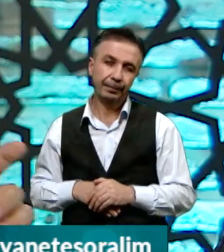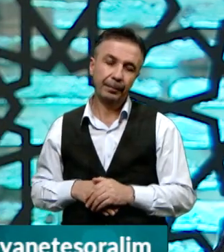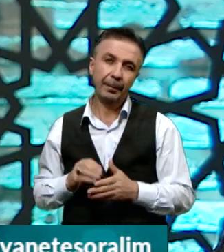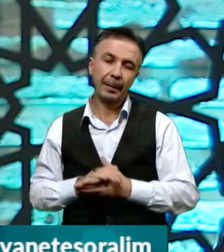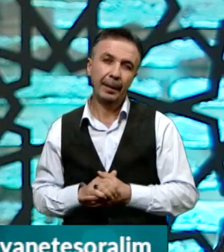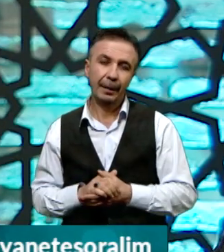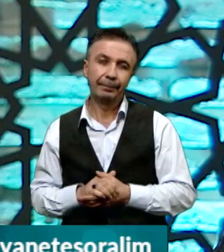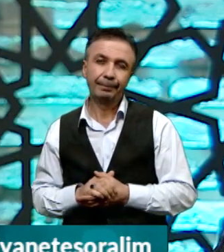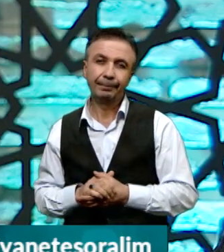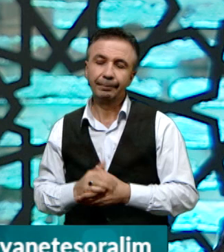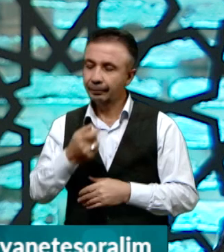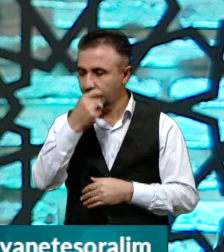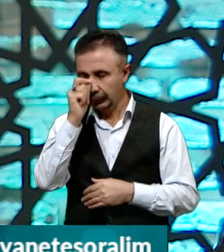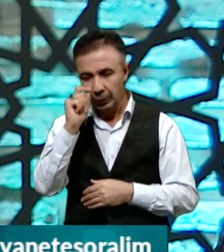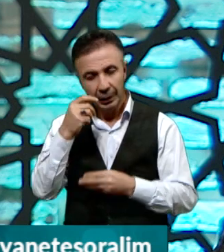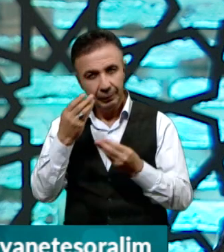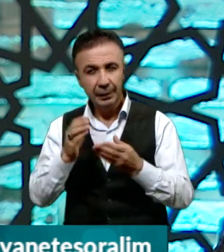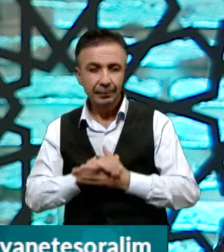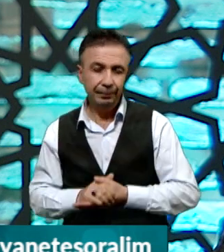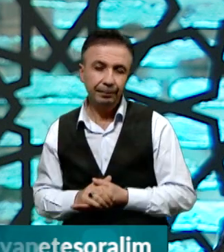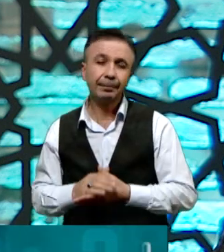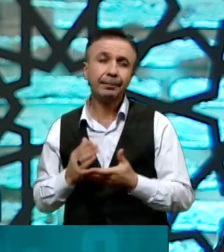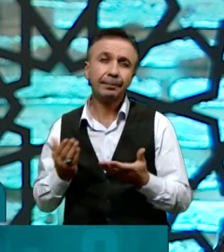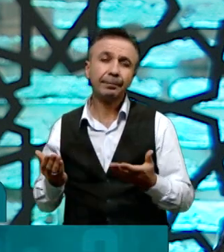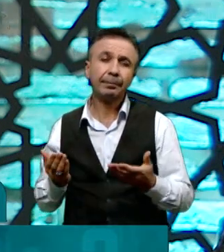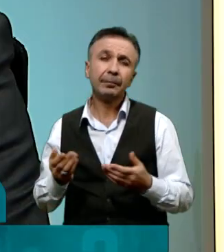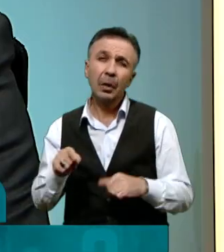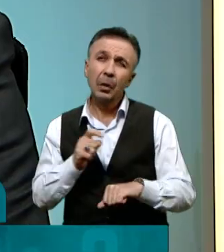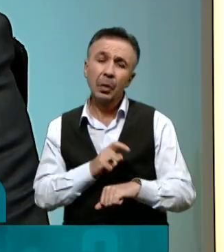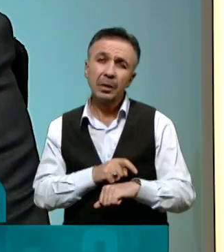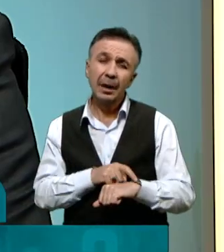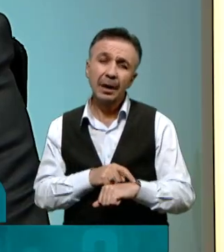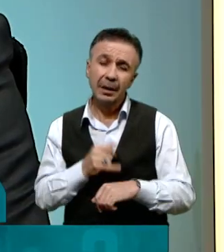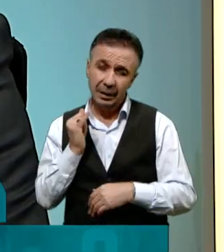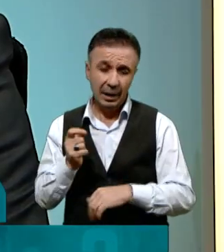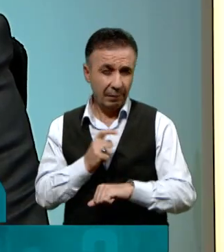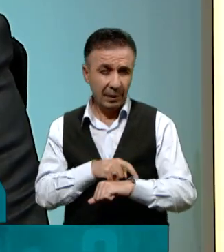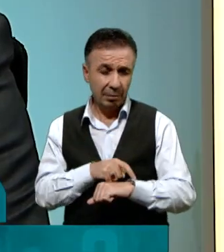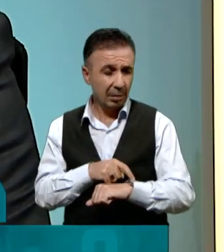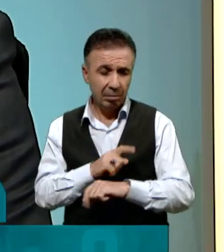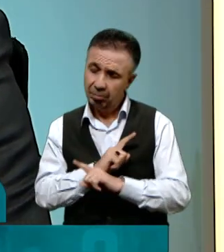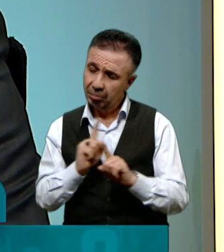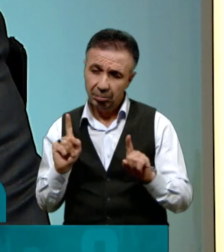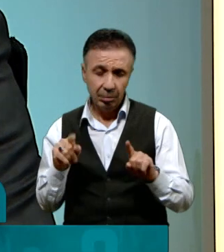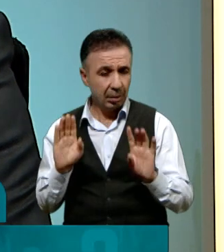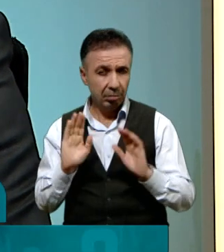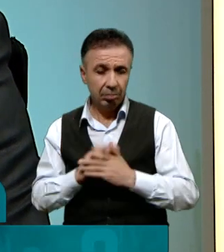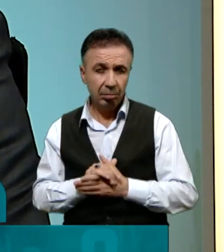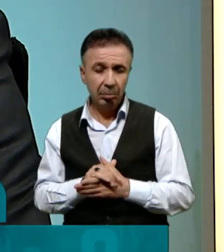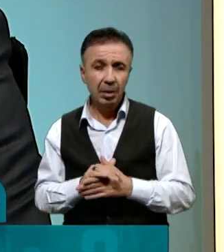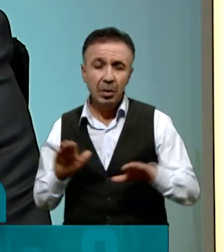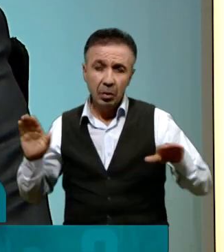Kıble tespiti için bir kolaylık. Bir kolaylıktır. Peki o saat kerahat vakti midir? Değildir aslında. Ne olabilir? Kuşluk